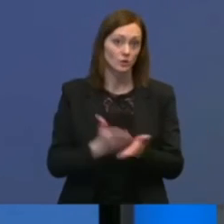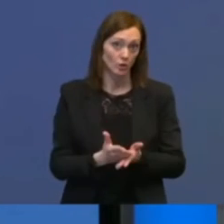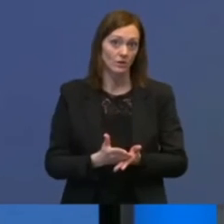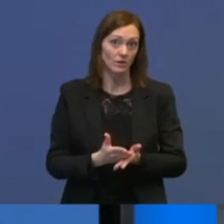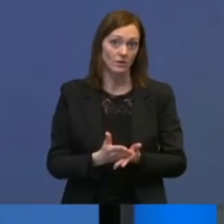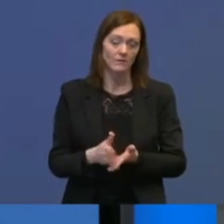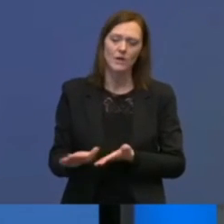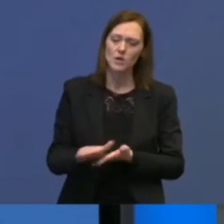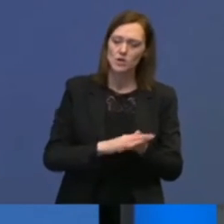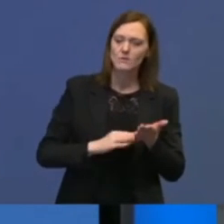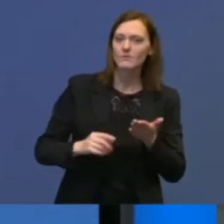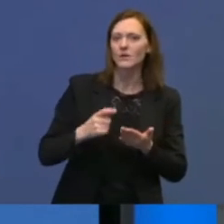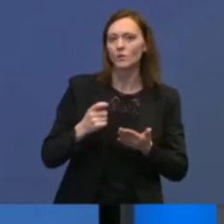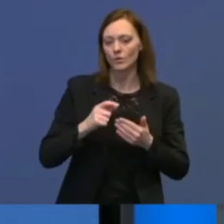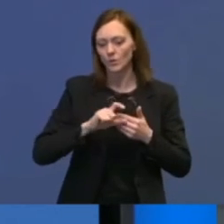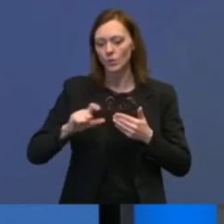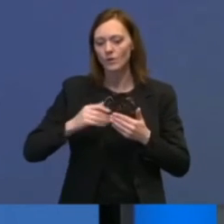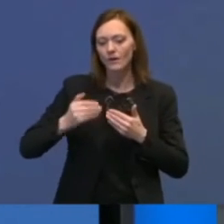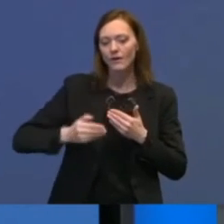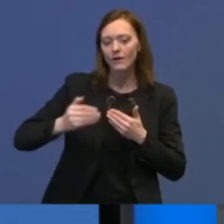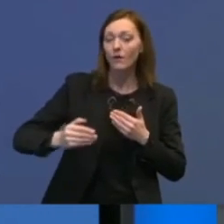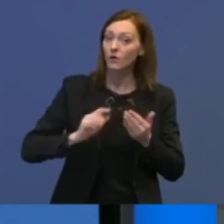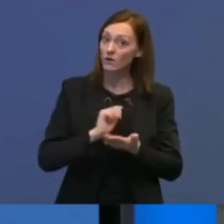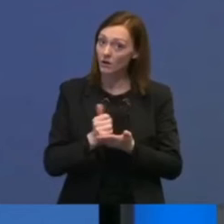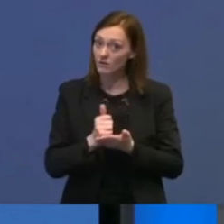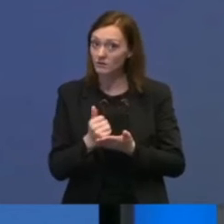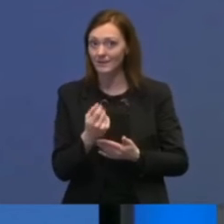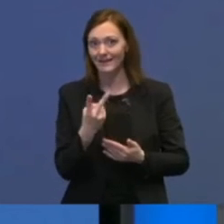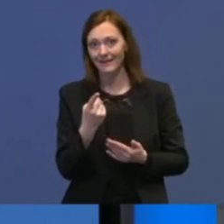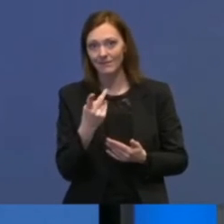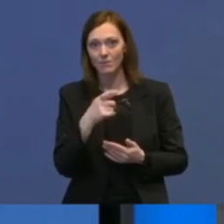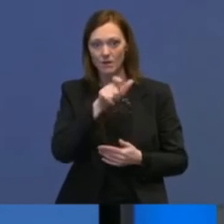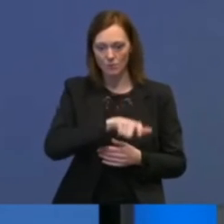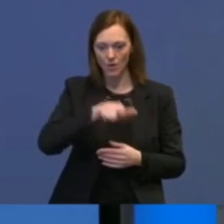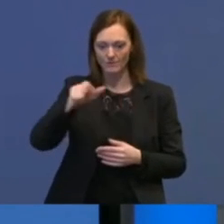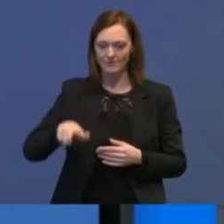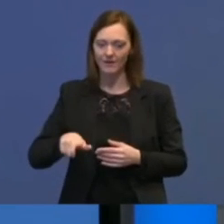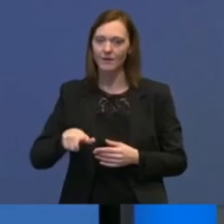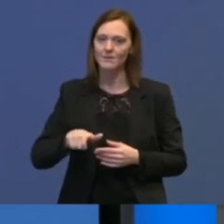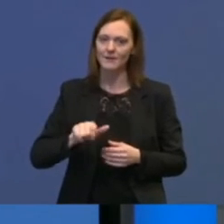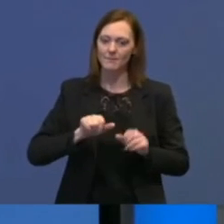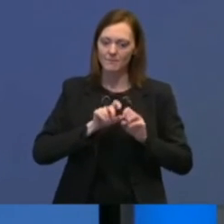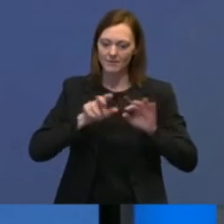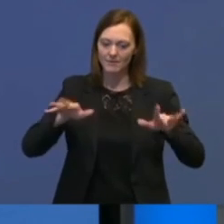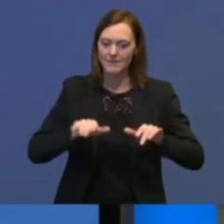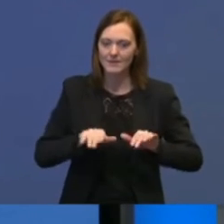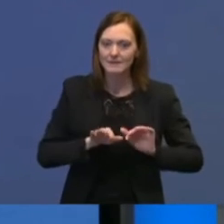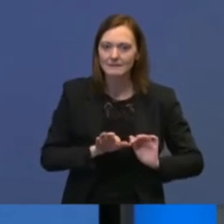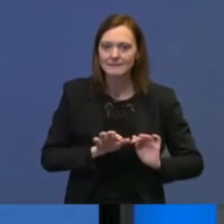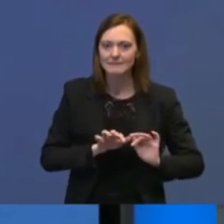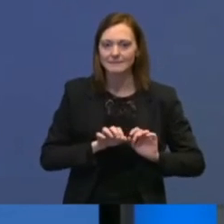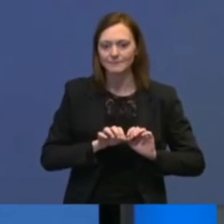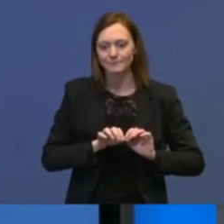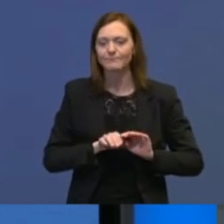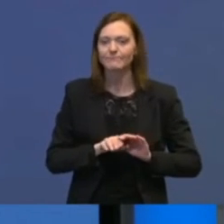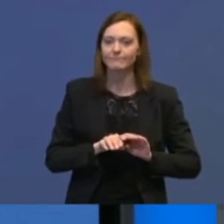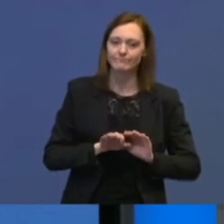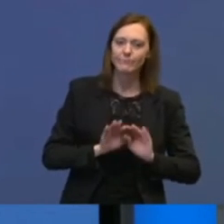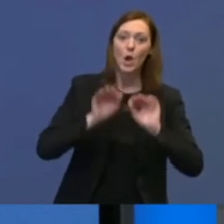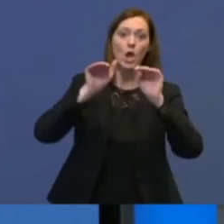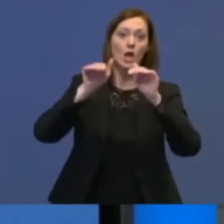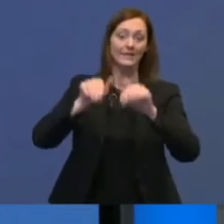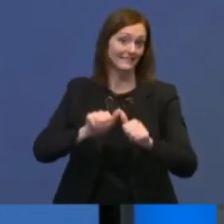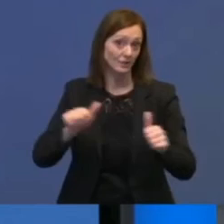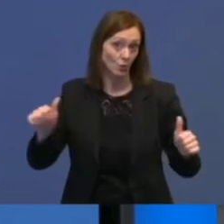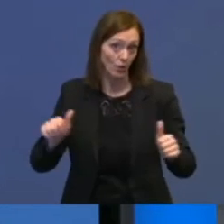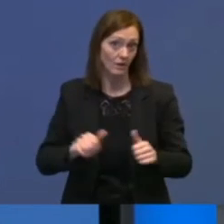marki udurka safmarka siwein adu, waxay u badan taa eenei kaddi mani hiin usbuqiyo, amadlawo birood ienu yi maado hirwein udurka